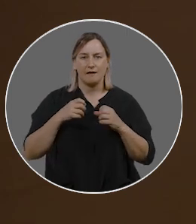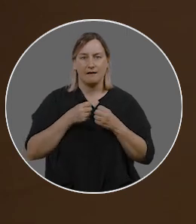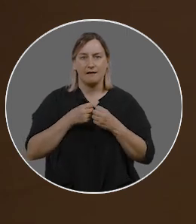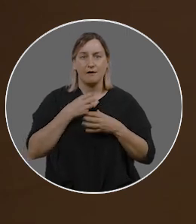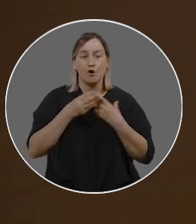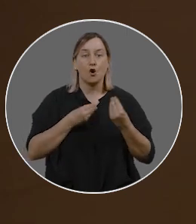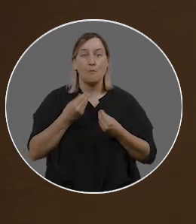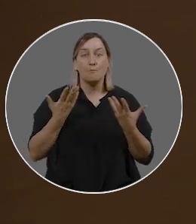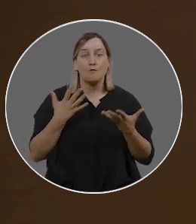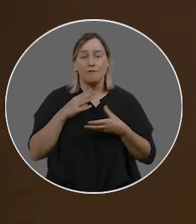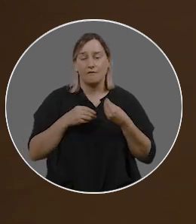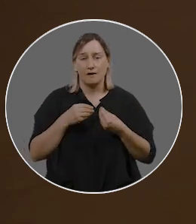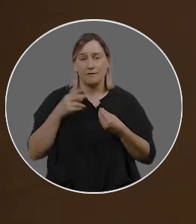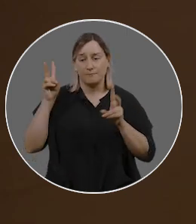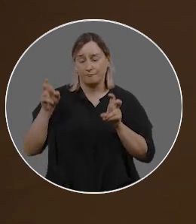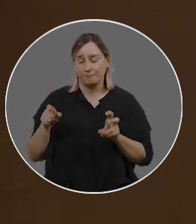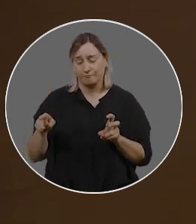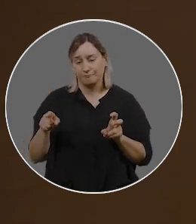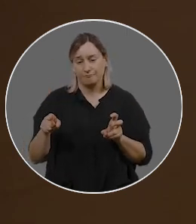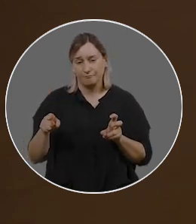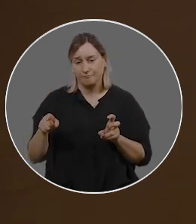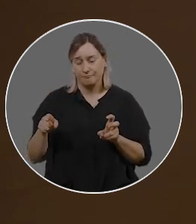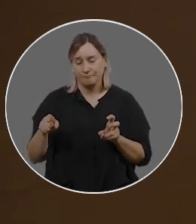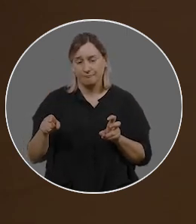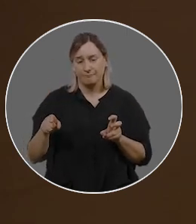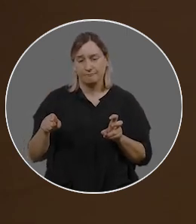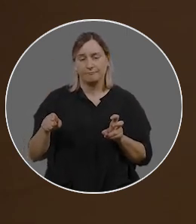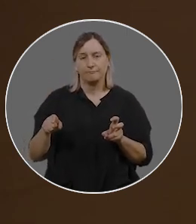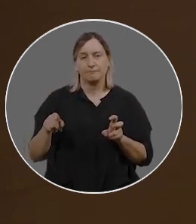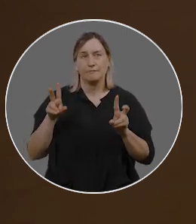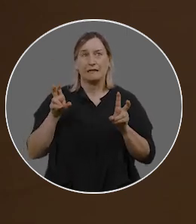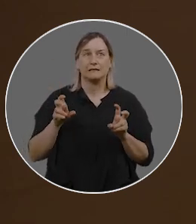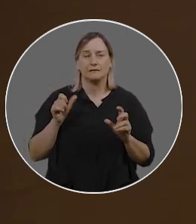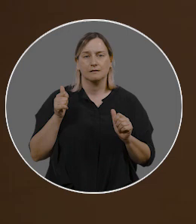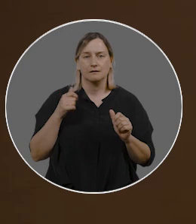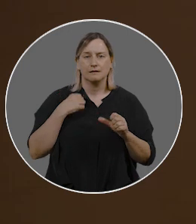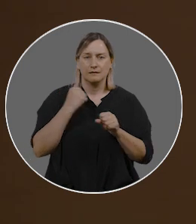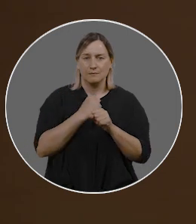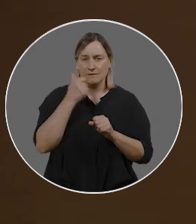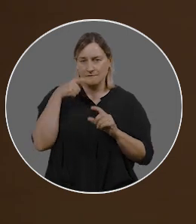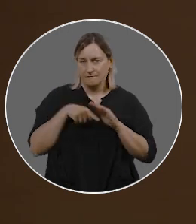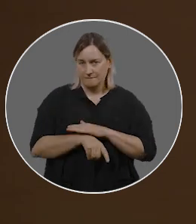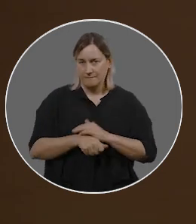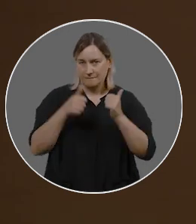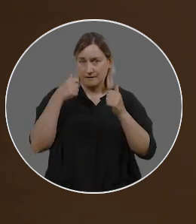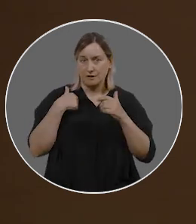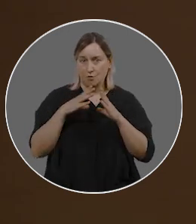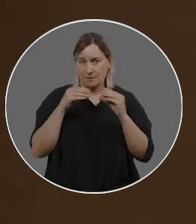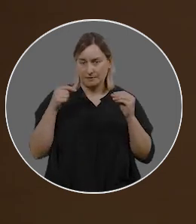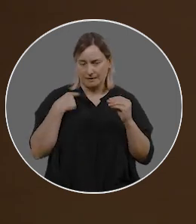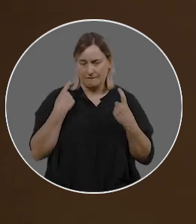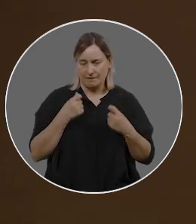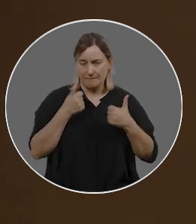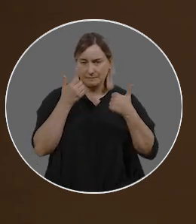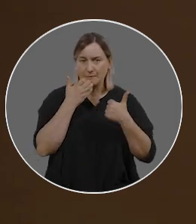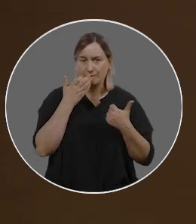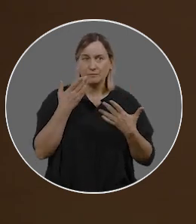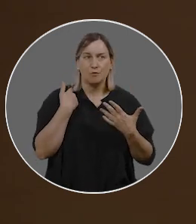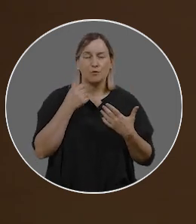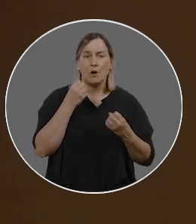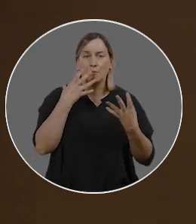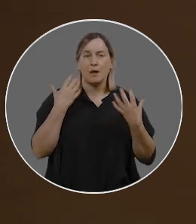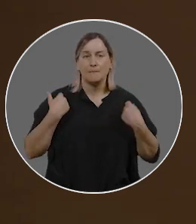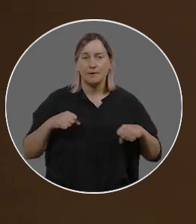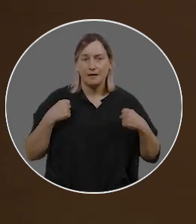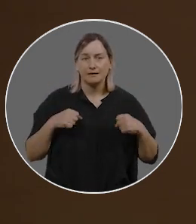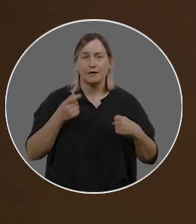la transferència? Aquí és un tema en el qual hem de treballar molt més a la universitat, però per exemple una bona